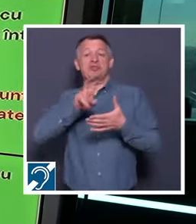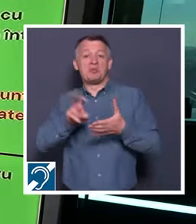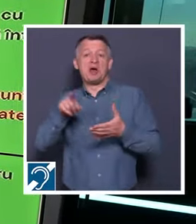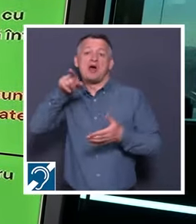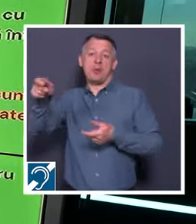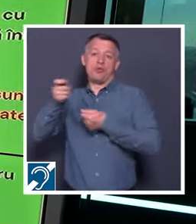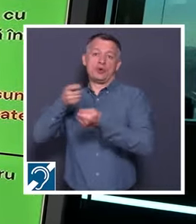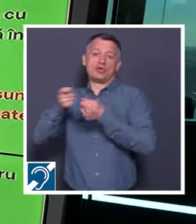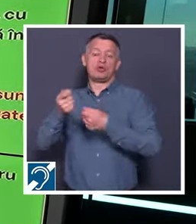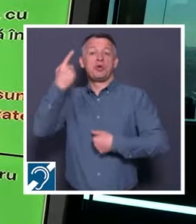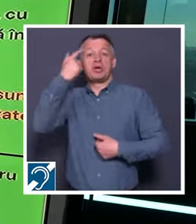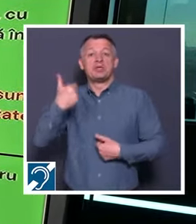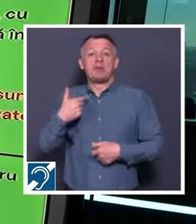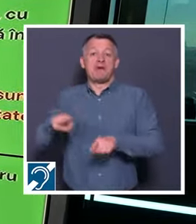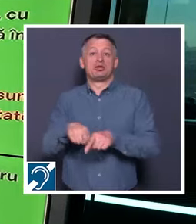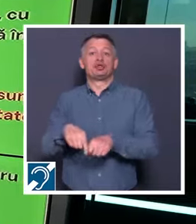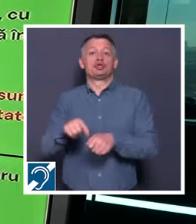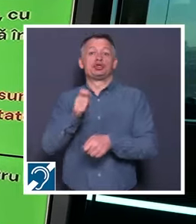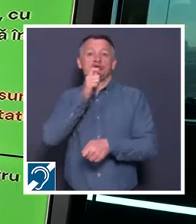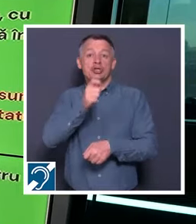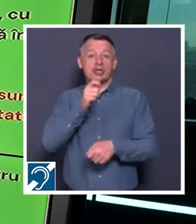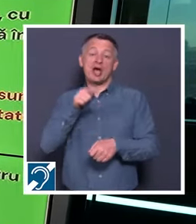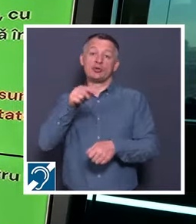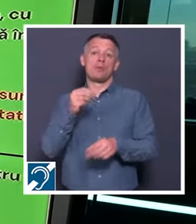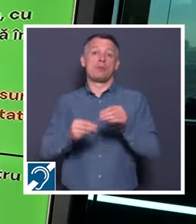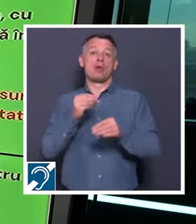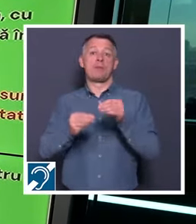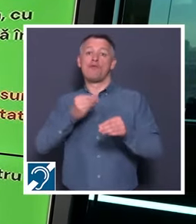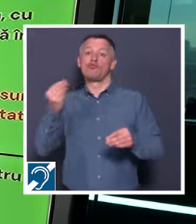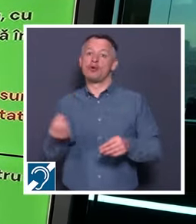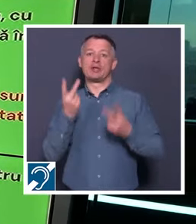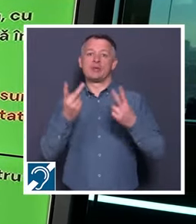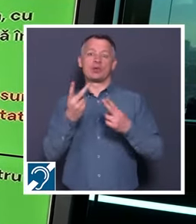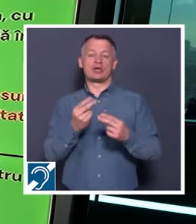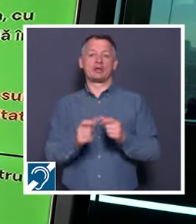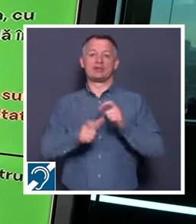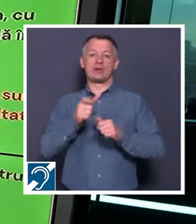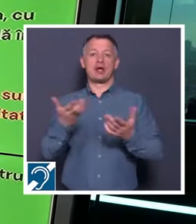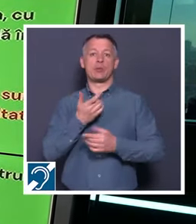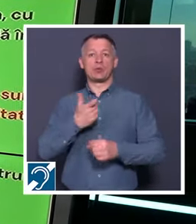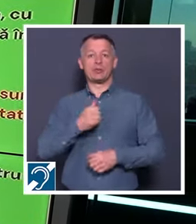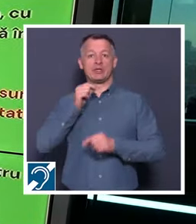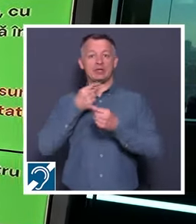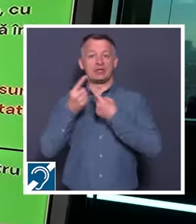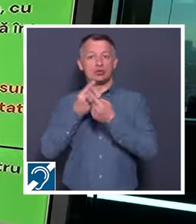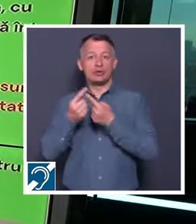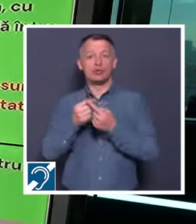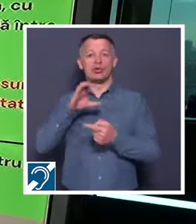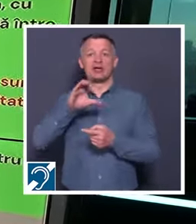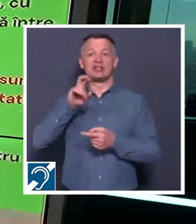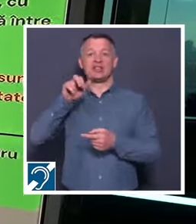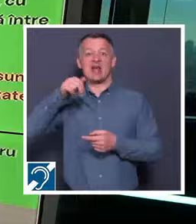publicitate, noi îl percepem ca fiind o știre. Și aici avem o problemă foarte importantă, despre care putem să discutăm cu Cristina